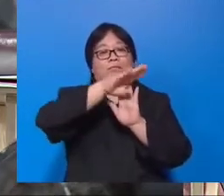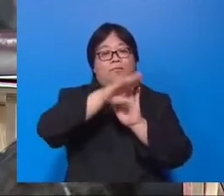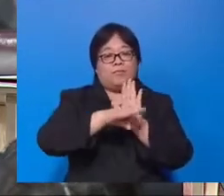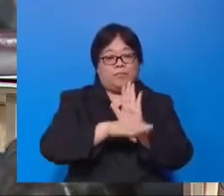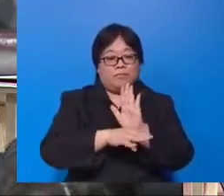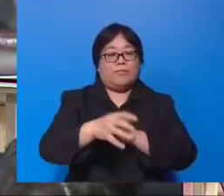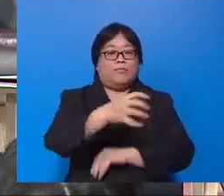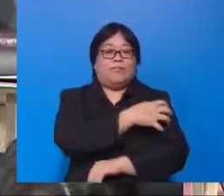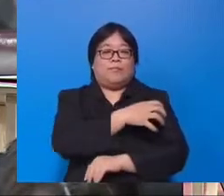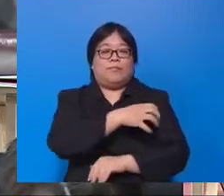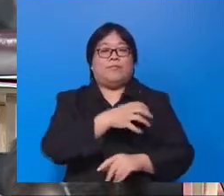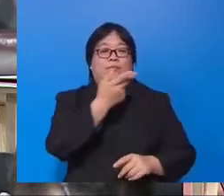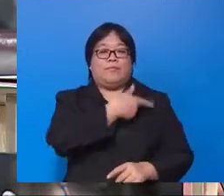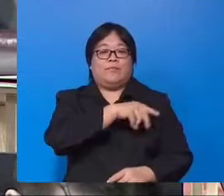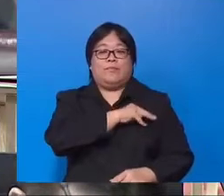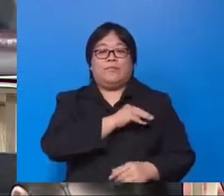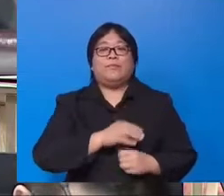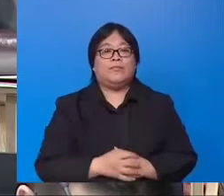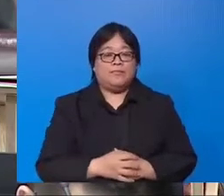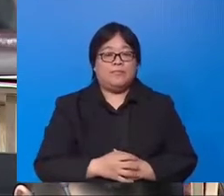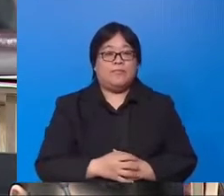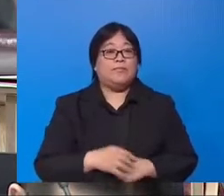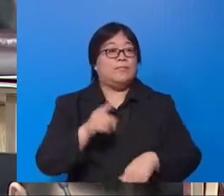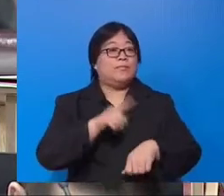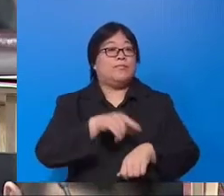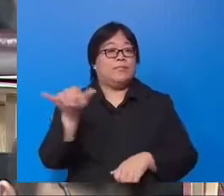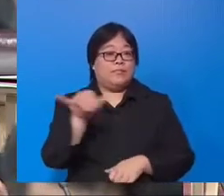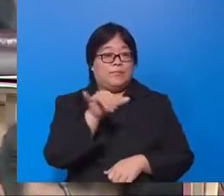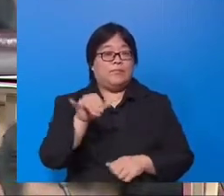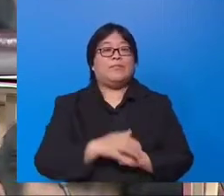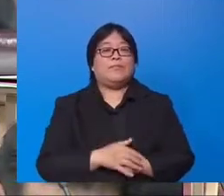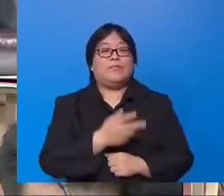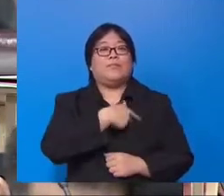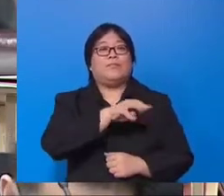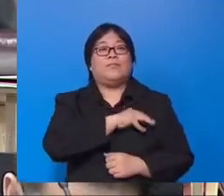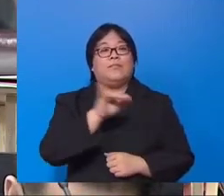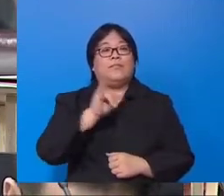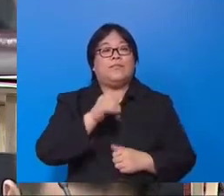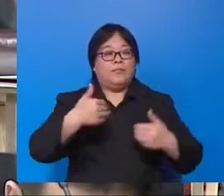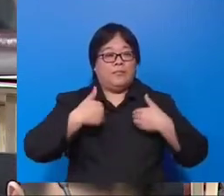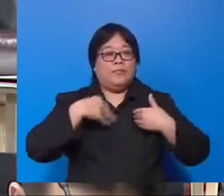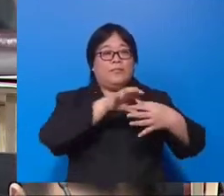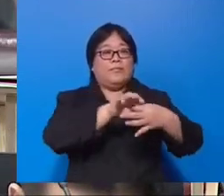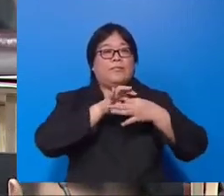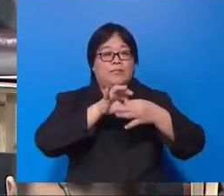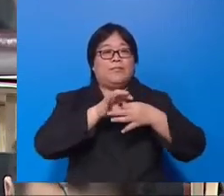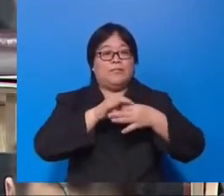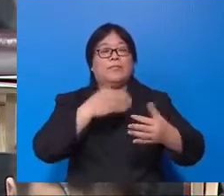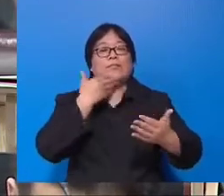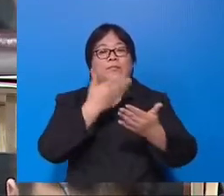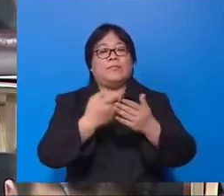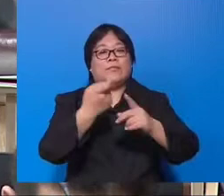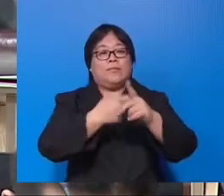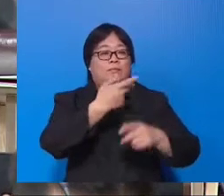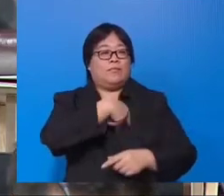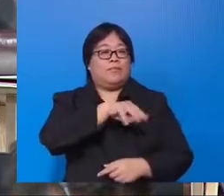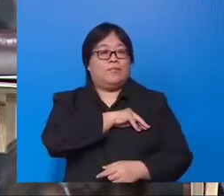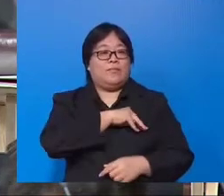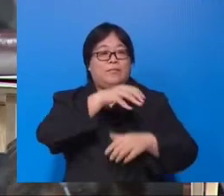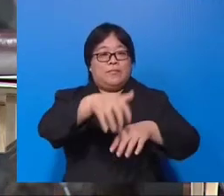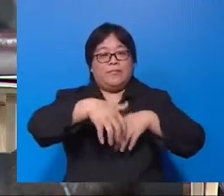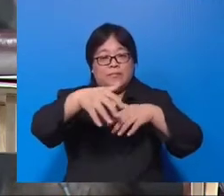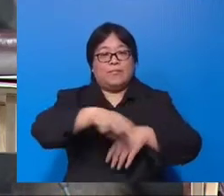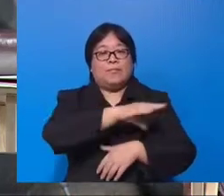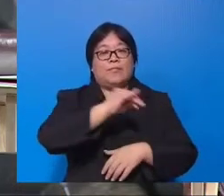dikuasakan oleh pemutihan ini pada masa yang sama kemudian juga mendapati sambel yang hebat dapat di Kementerian